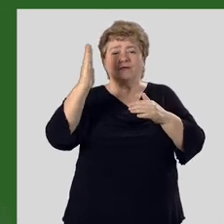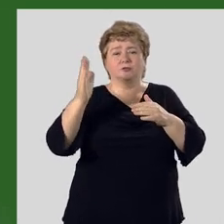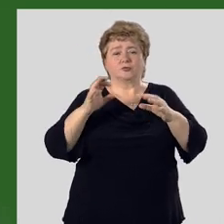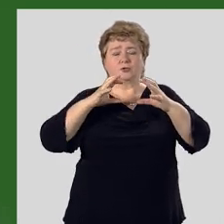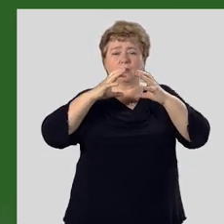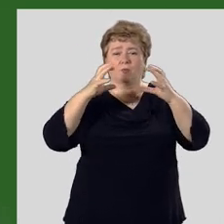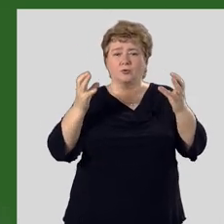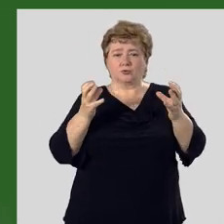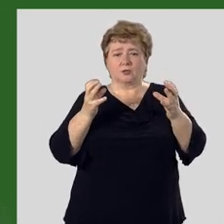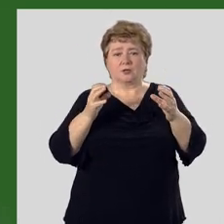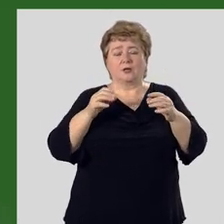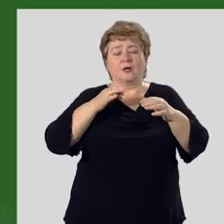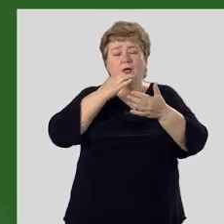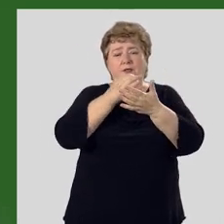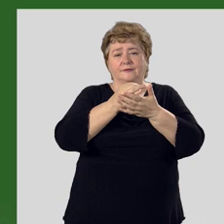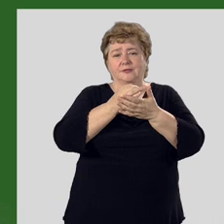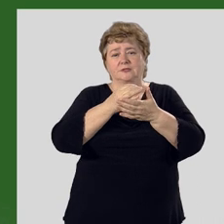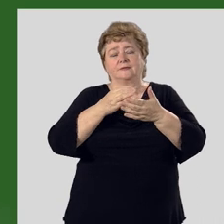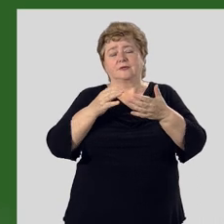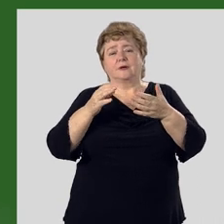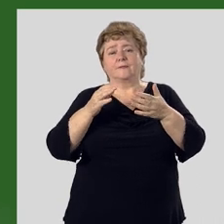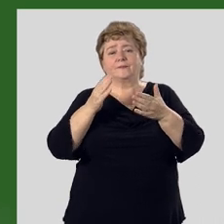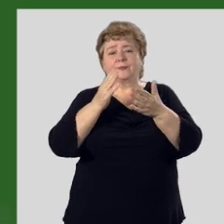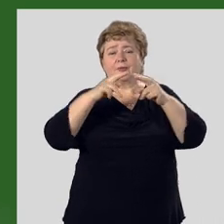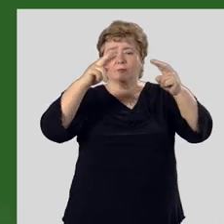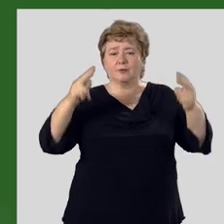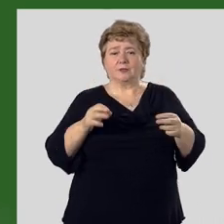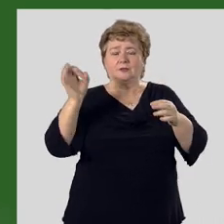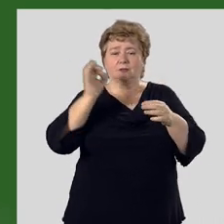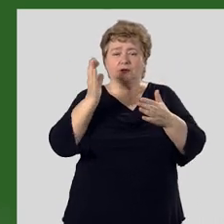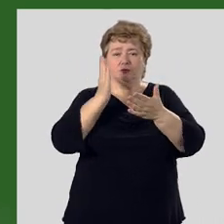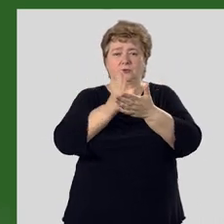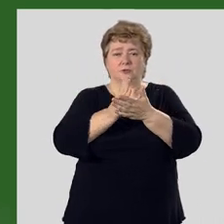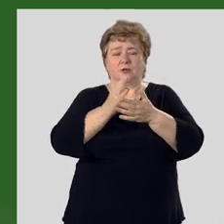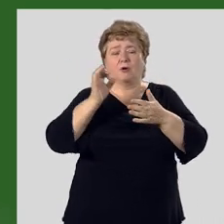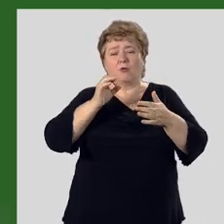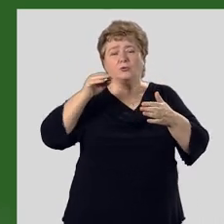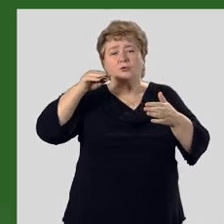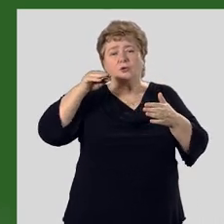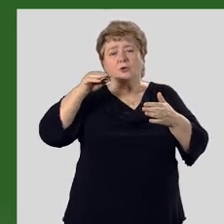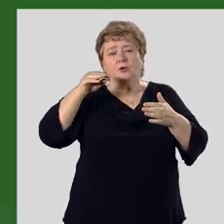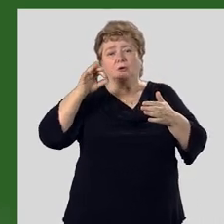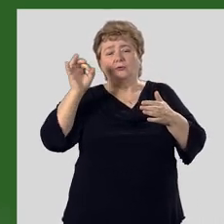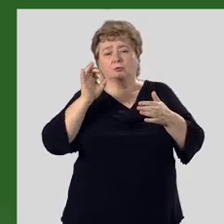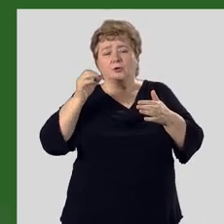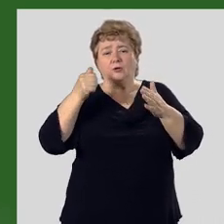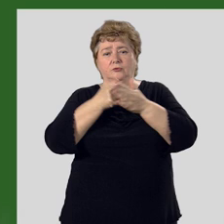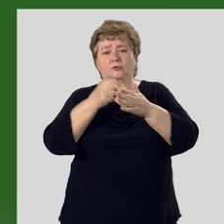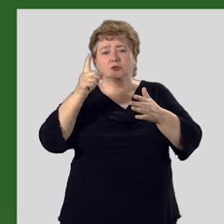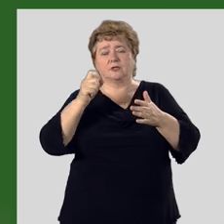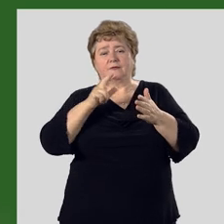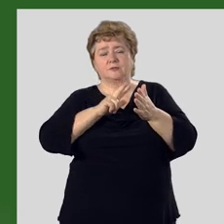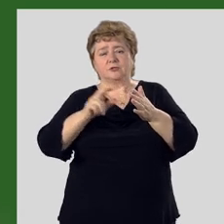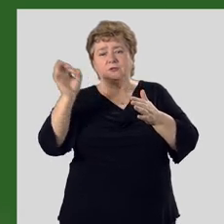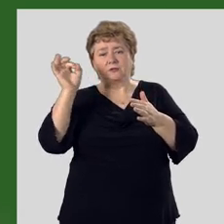полушария. Соответственно, меридианы имеют значение в градусах от 0 до 180